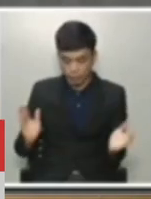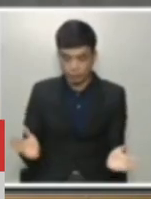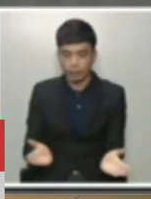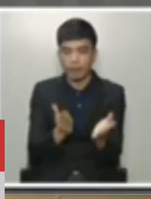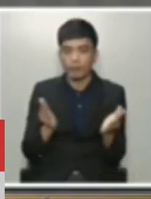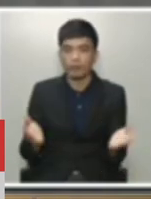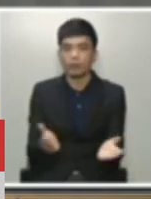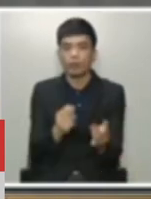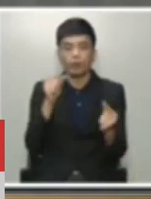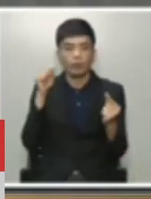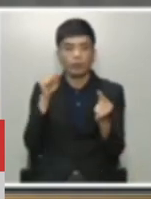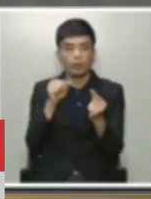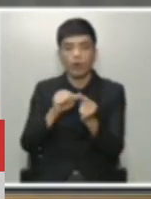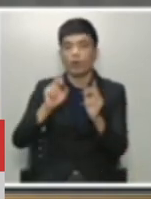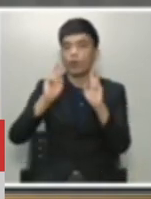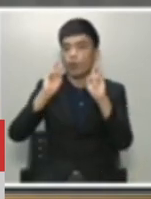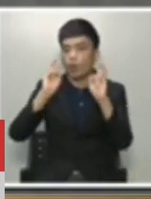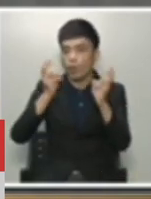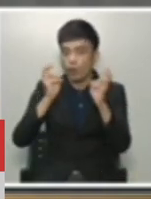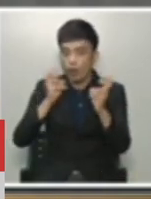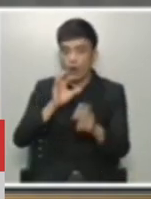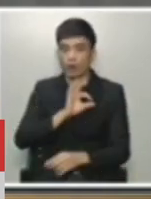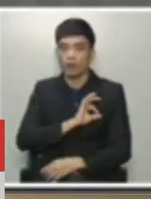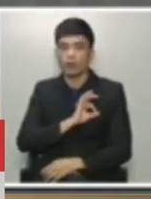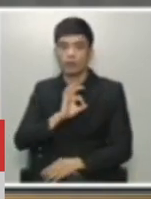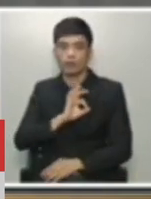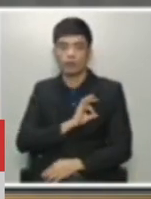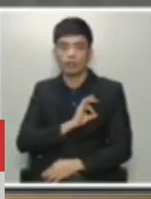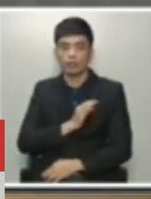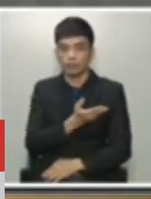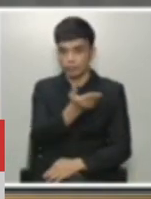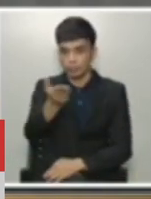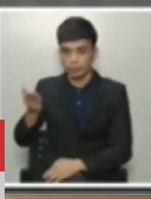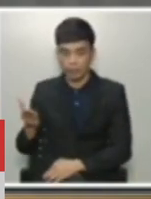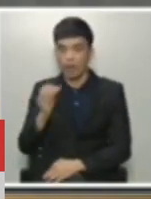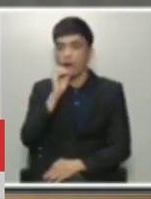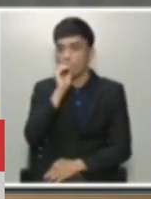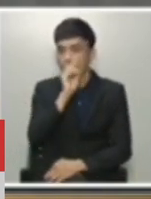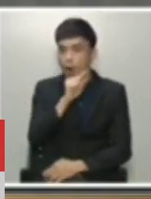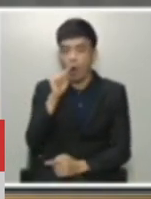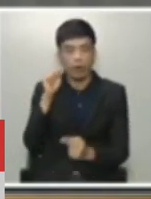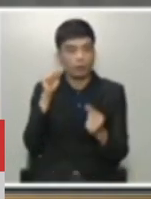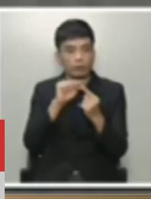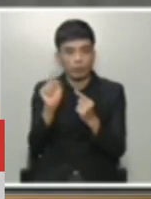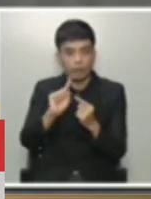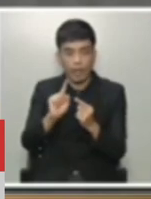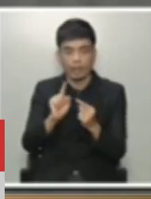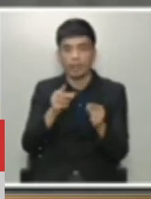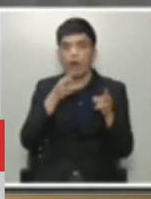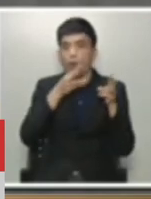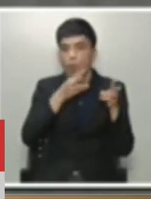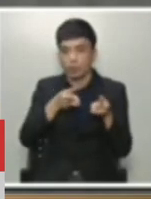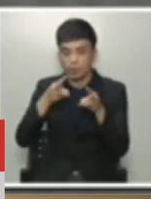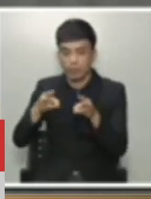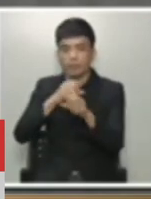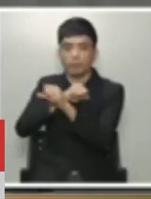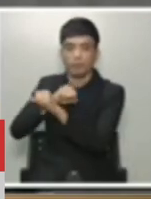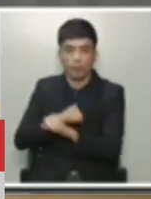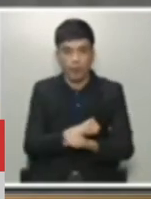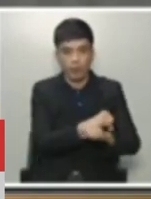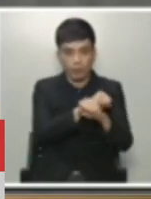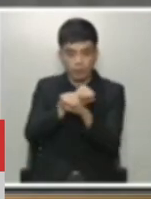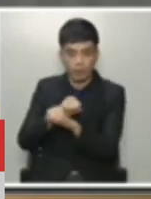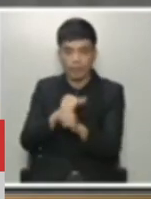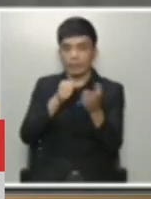ที่เพื่อนสมาชิกขอให้หามาตรการในการควบคุมแก้ไขปัญหาเรื่องโรคระบา